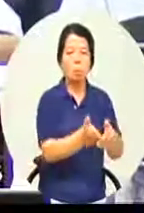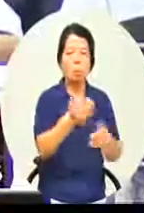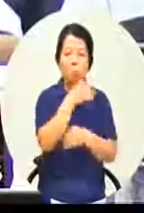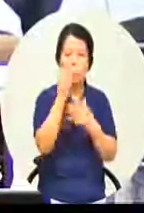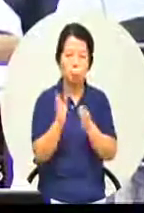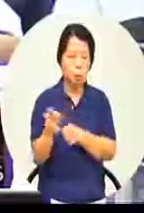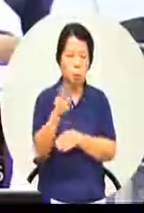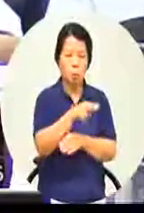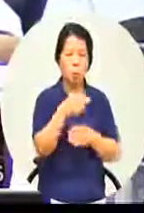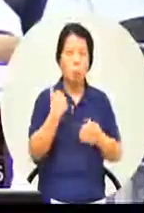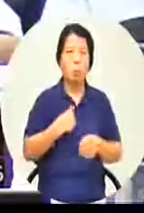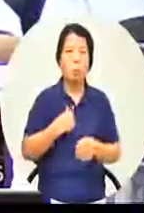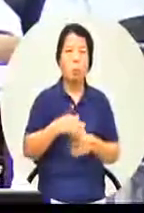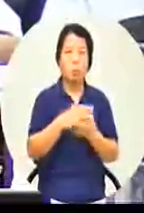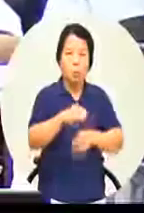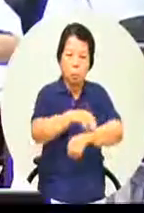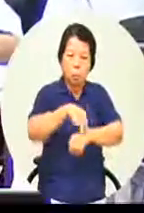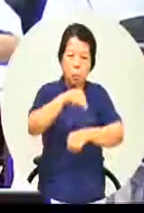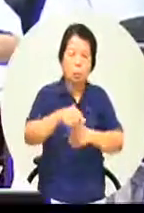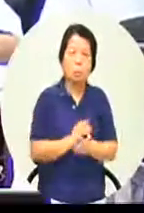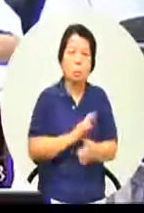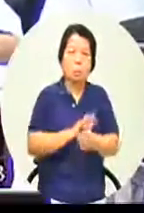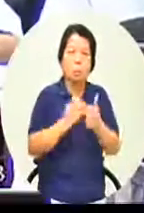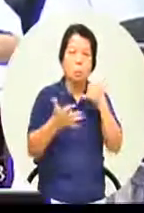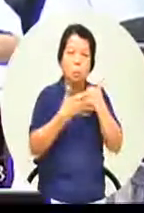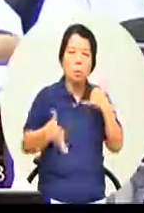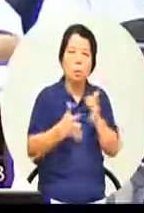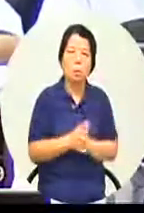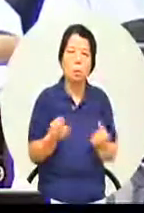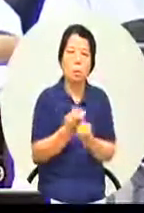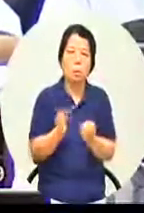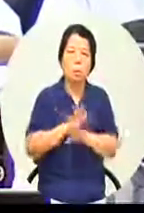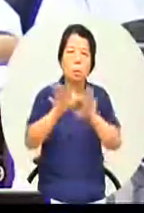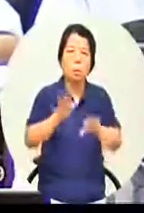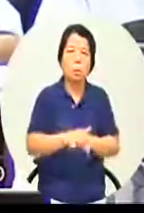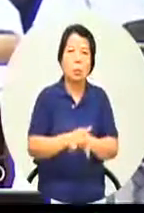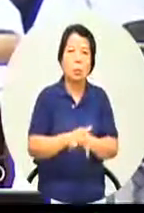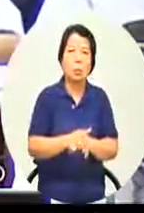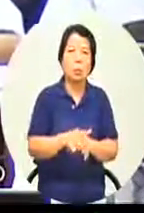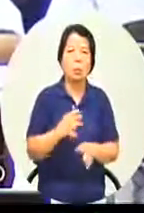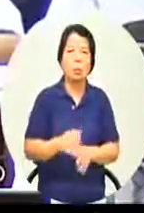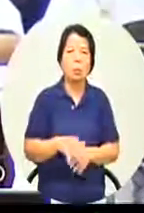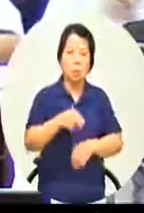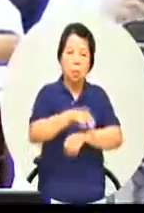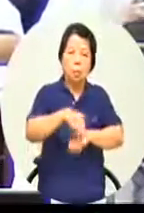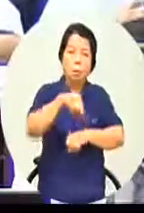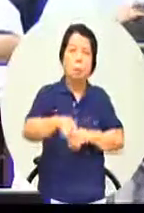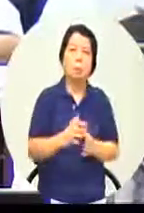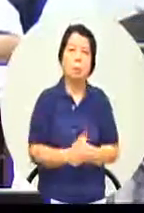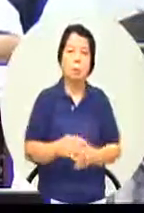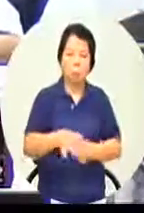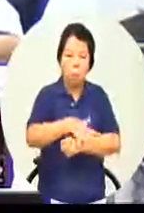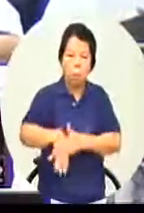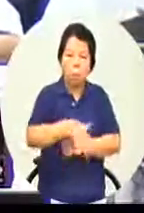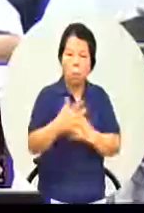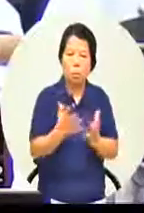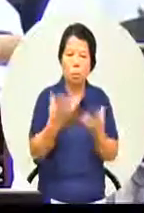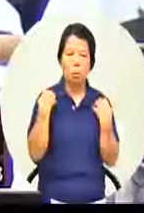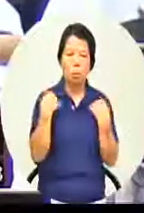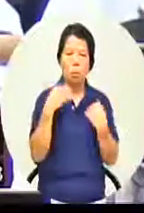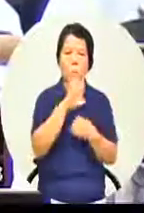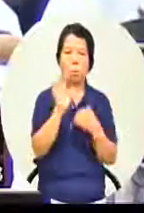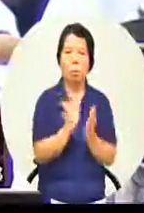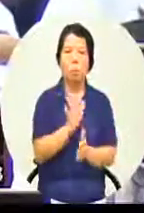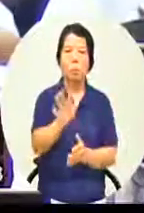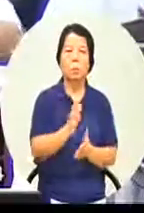以才拟出这个所谓爱河观光发展的精进计划。那在这个精进计划里面呢，各局处都有各局处的权责。那在公务局